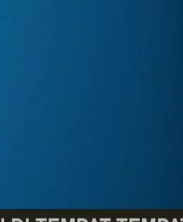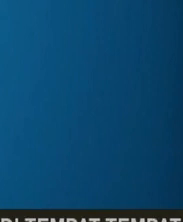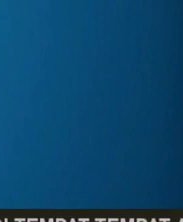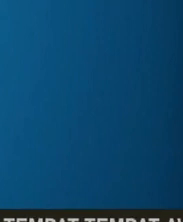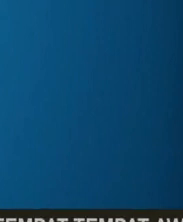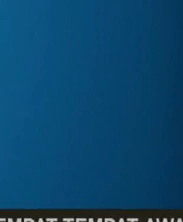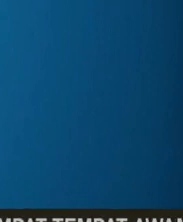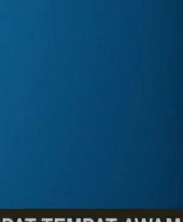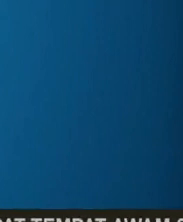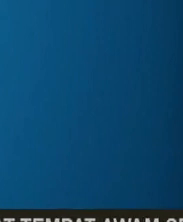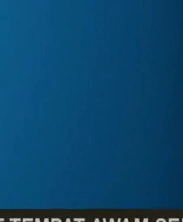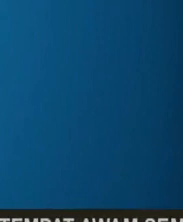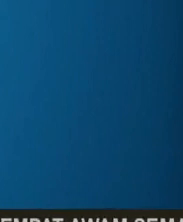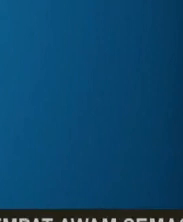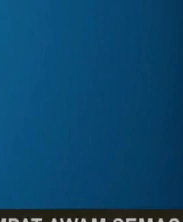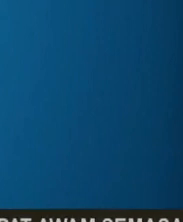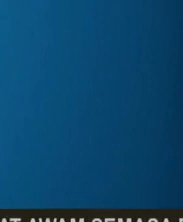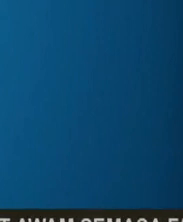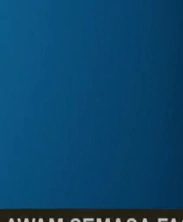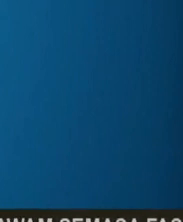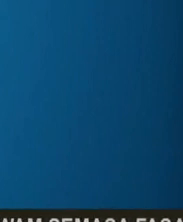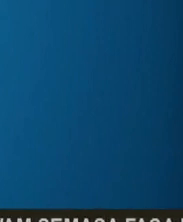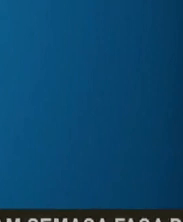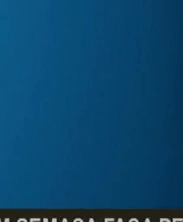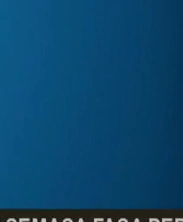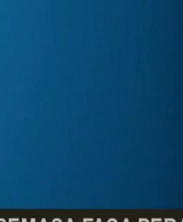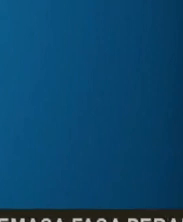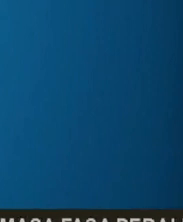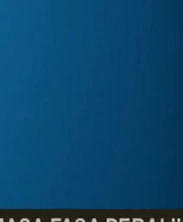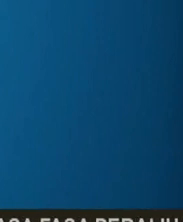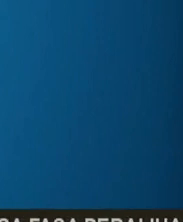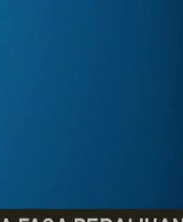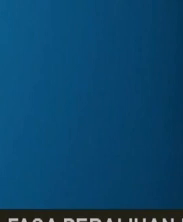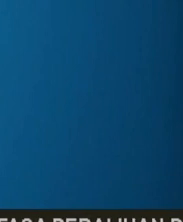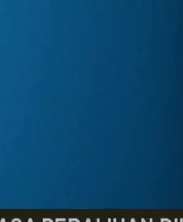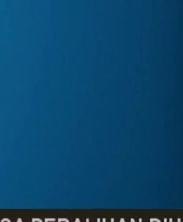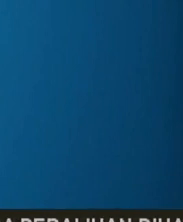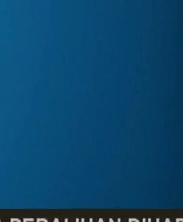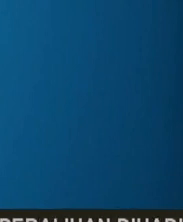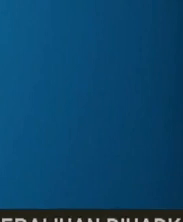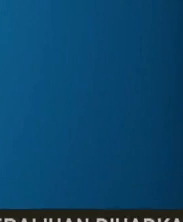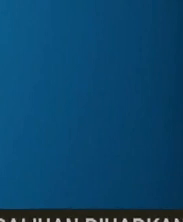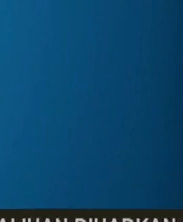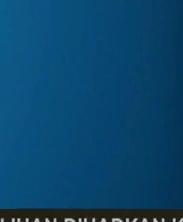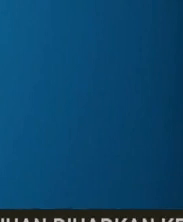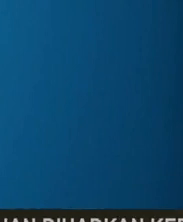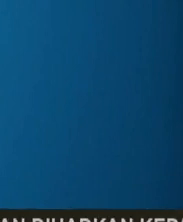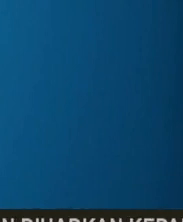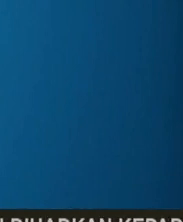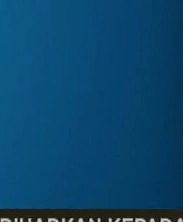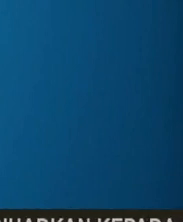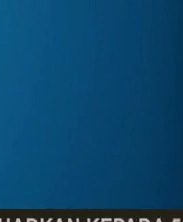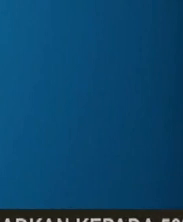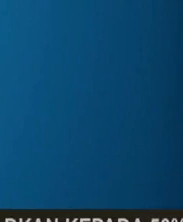pada setiap hari isnin hingga khamis dan Ahmad mereka lihat dari pukul 8 pagi hingga 10 malam pada hari Jumat 12